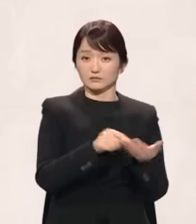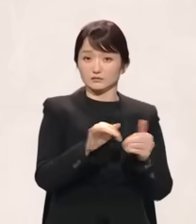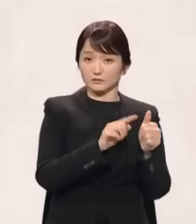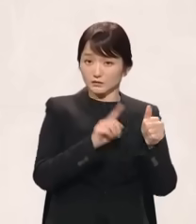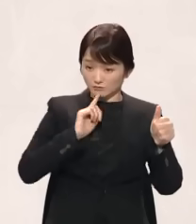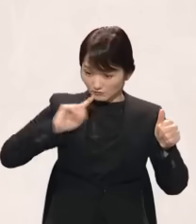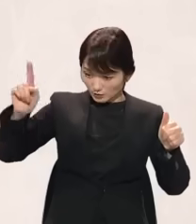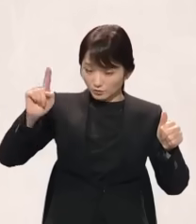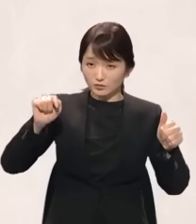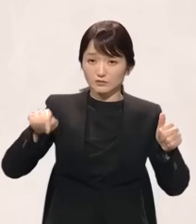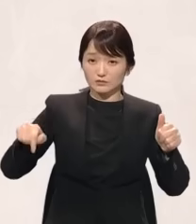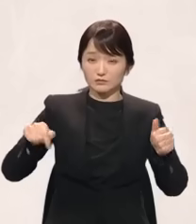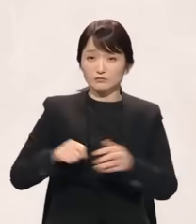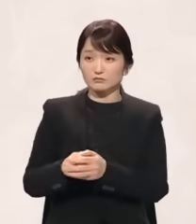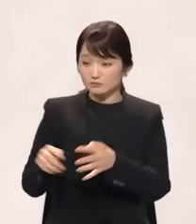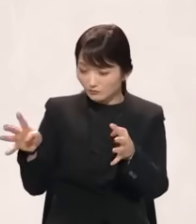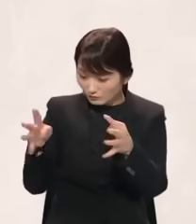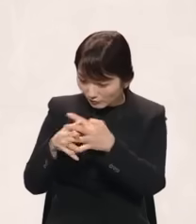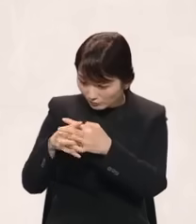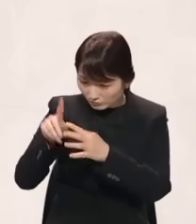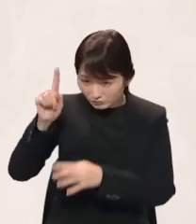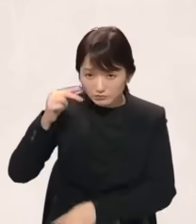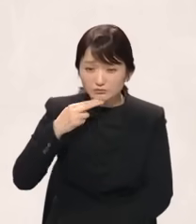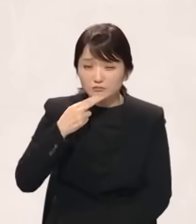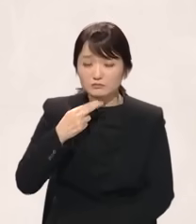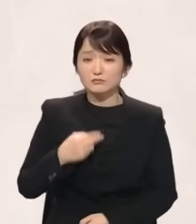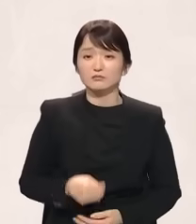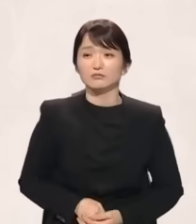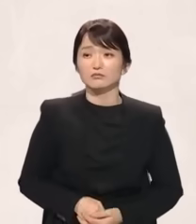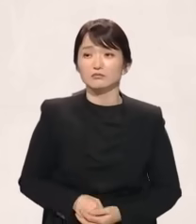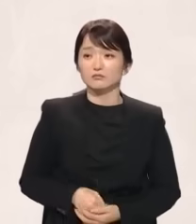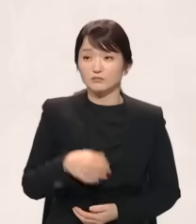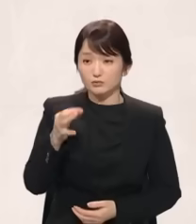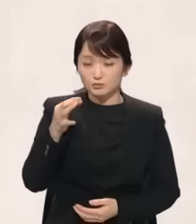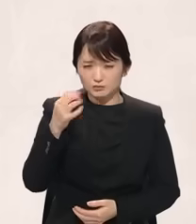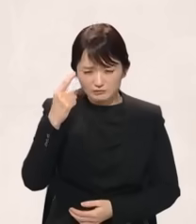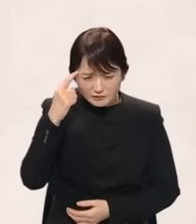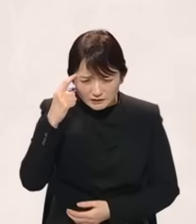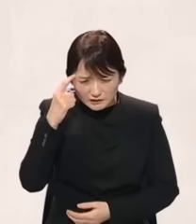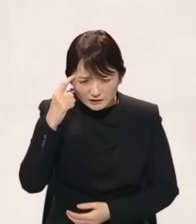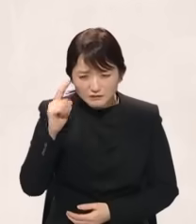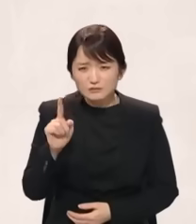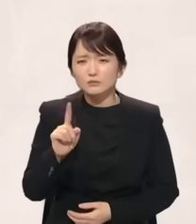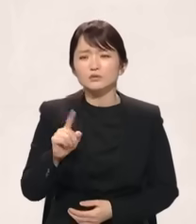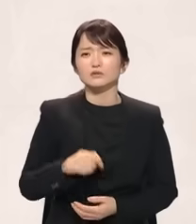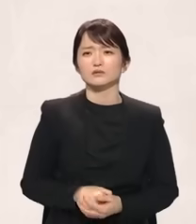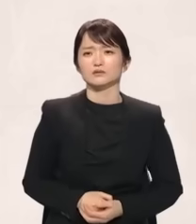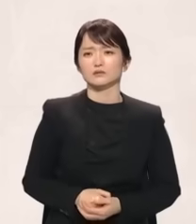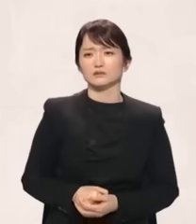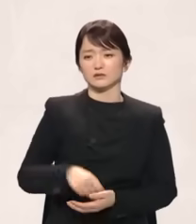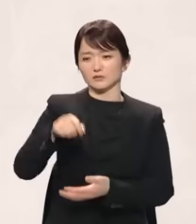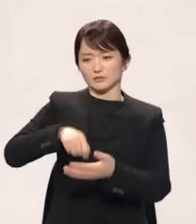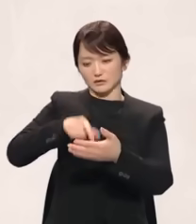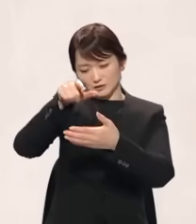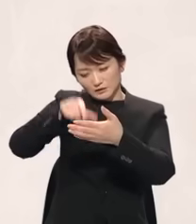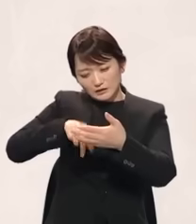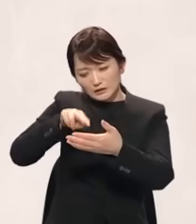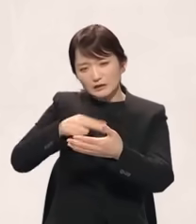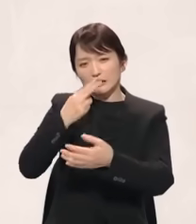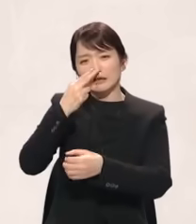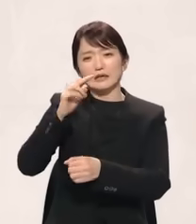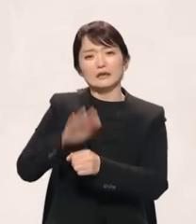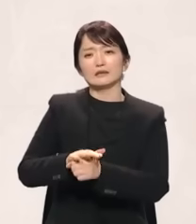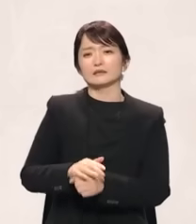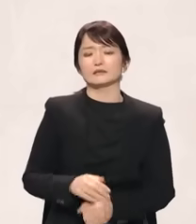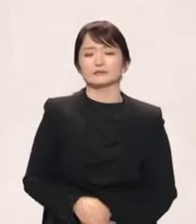고수할 때부터 합의할 상각 없다라고 했는데 무슨 돈을 노리 간 거냐 파자가 기록을 봤을 때 얼마나 어이가